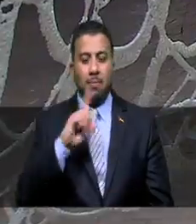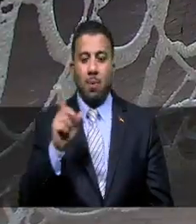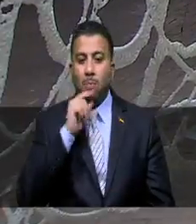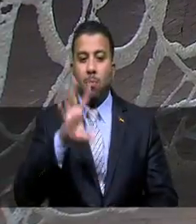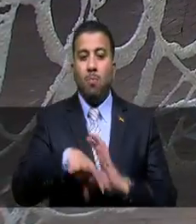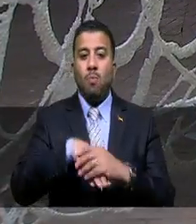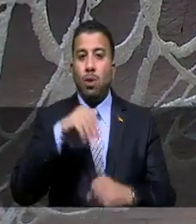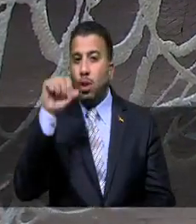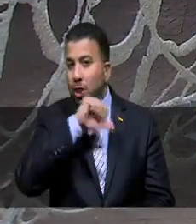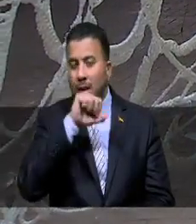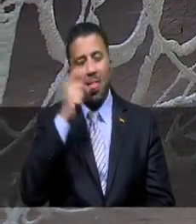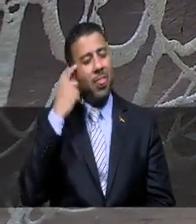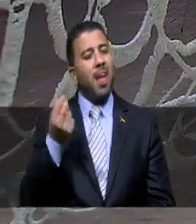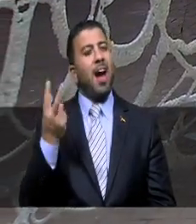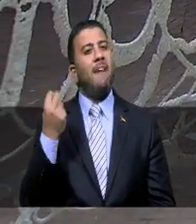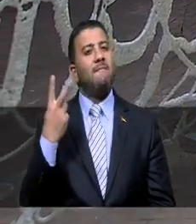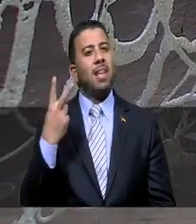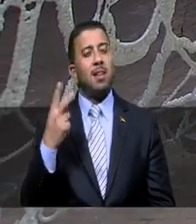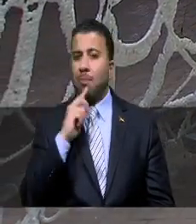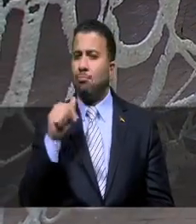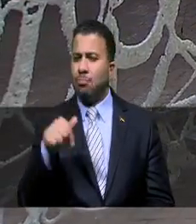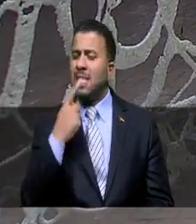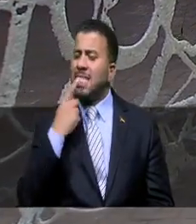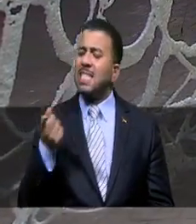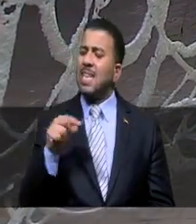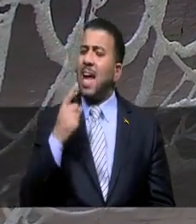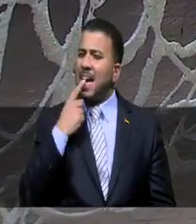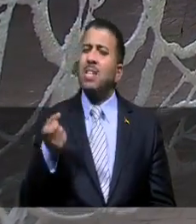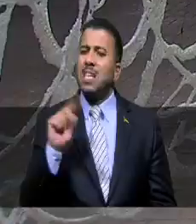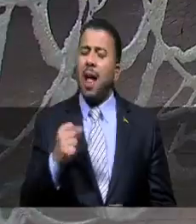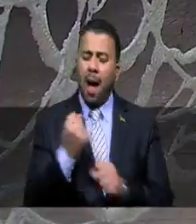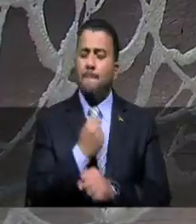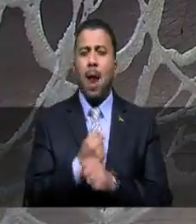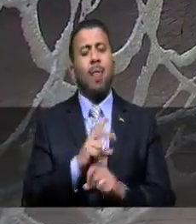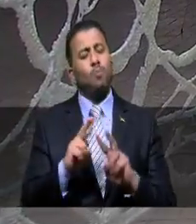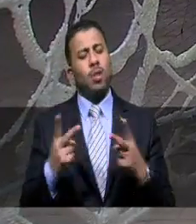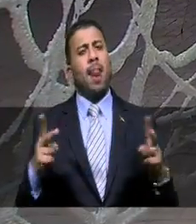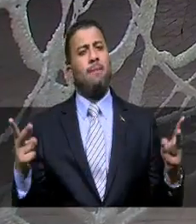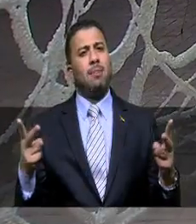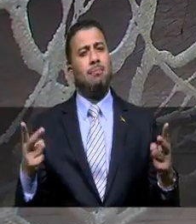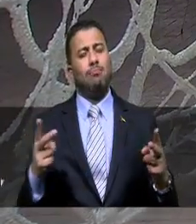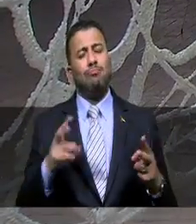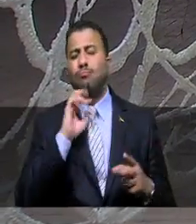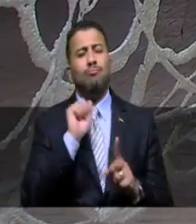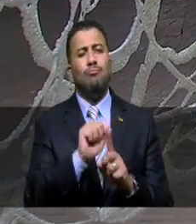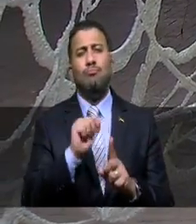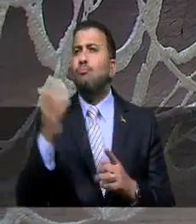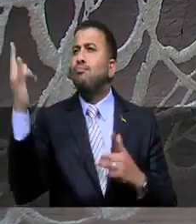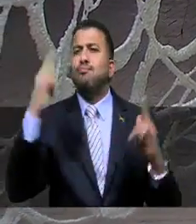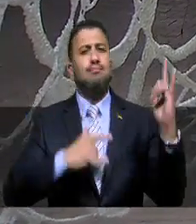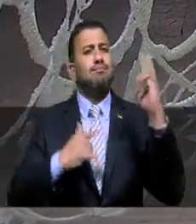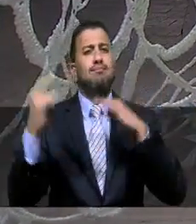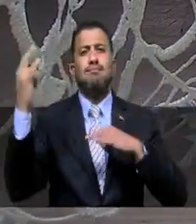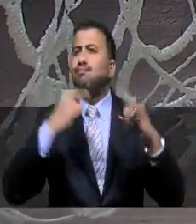مشروع الشارقة الثقافي الذي يأتي لنا بكل عام بأعمال مختلفة ومتنوعة جاءت من شتى بقاع